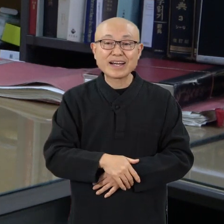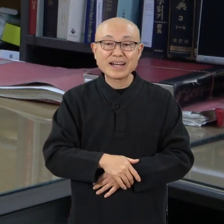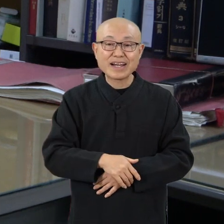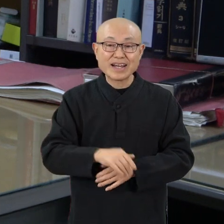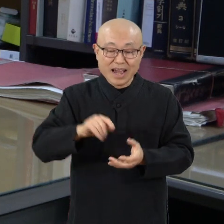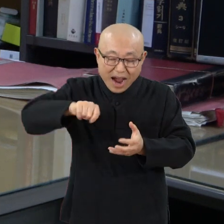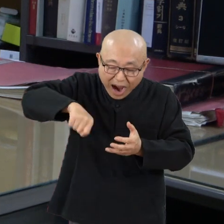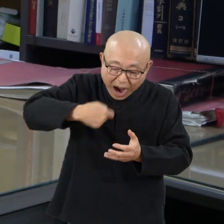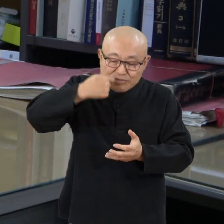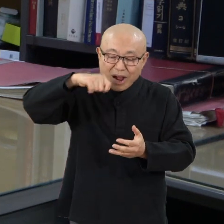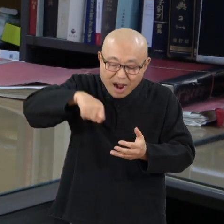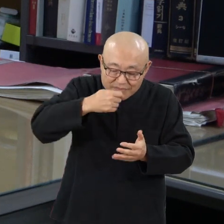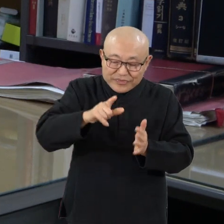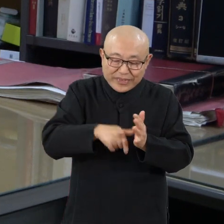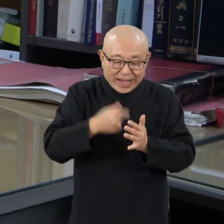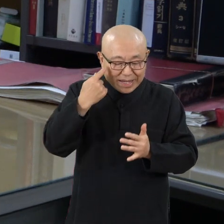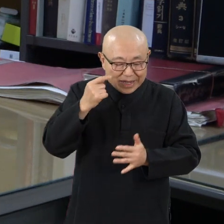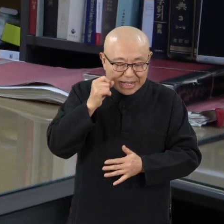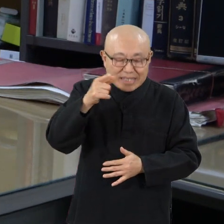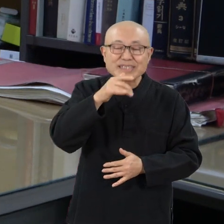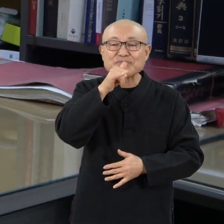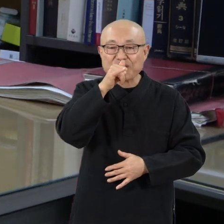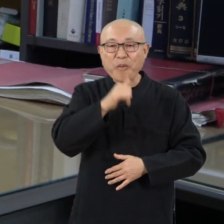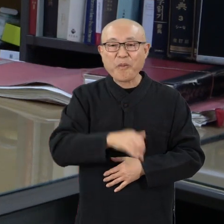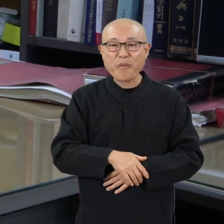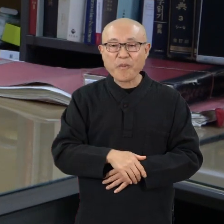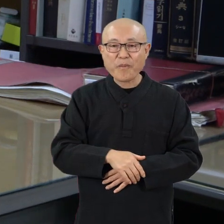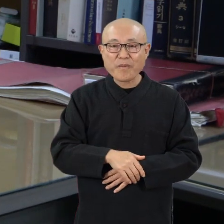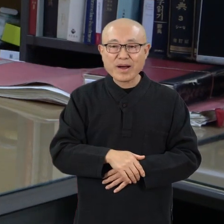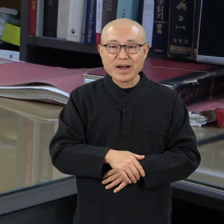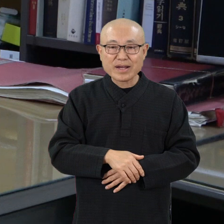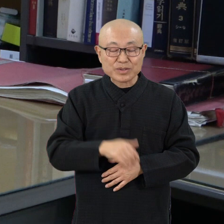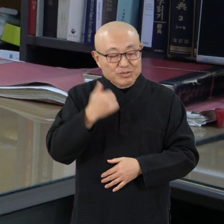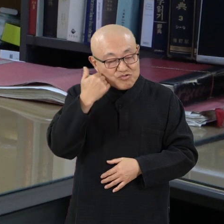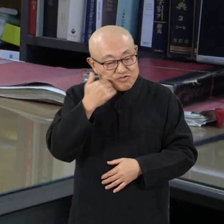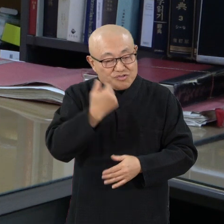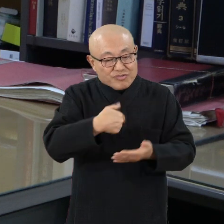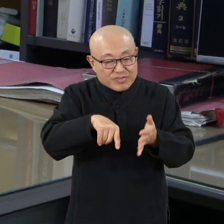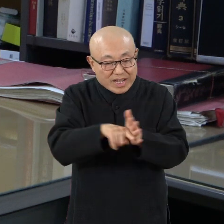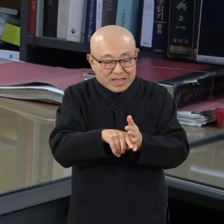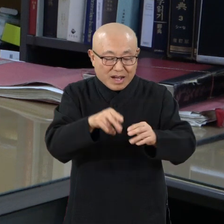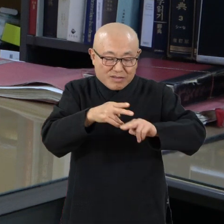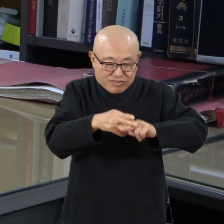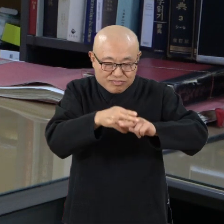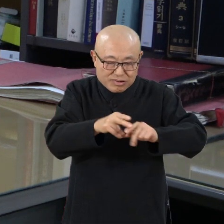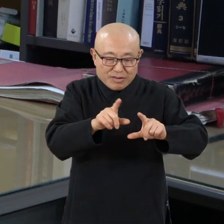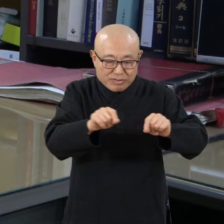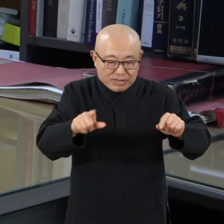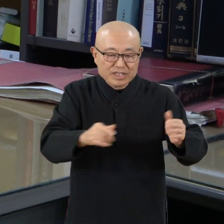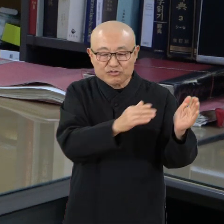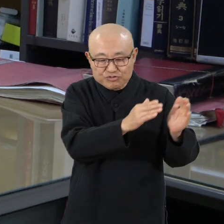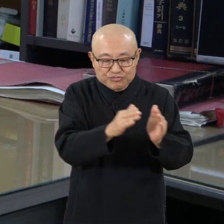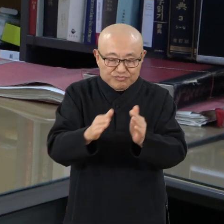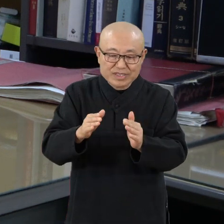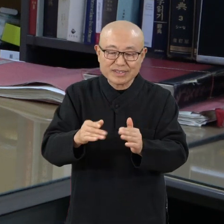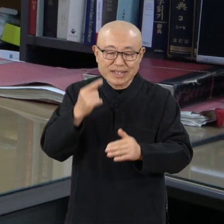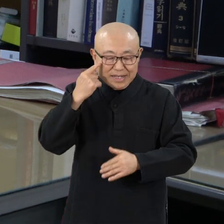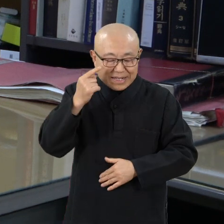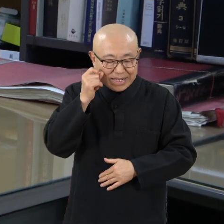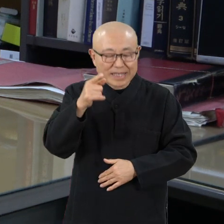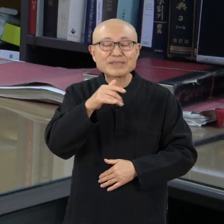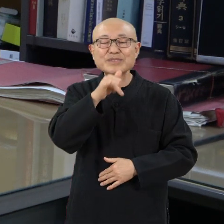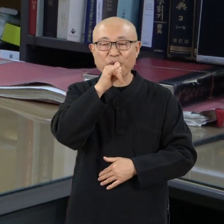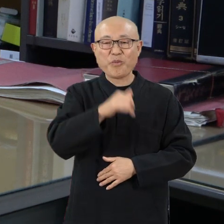그릇을 잘 먹는데 거기에 도가 있고 그 밥을 남을 위해서 정성을 다해서 준비해 주는 거기에 도가